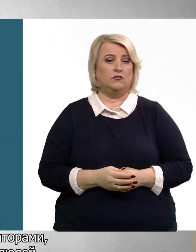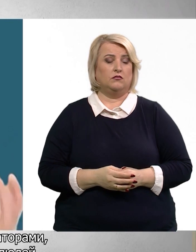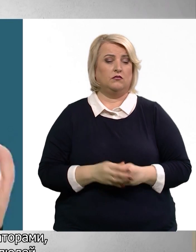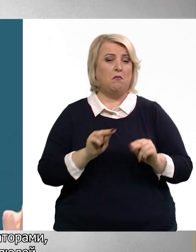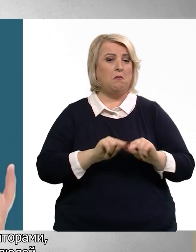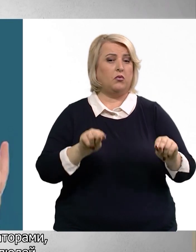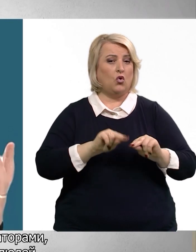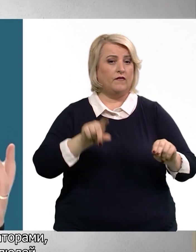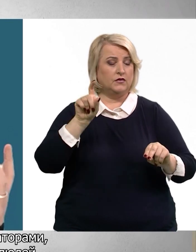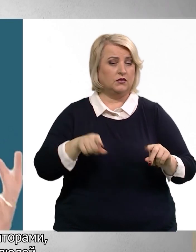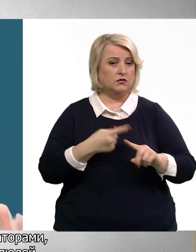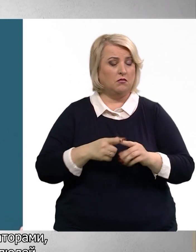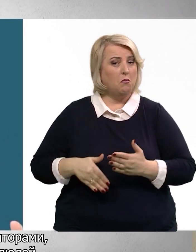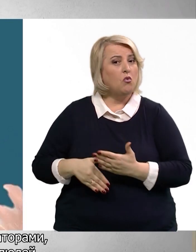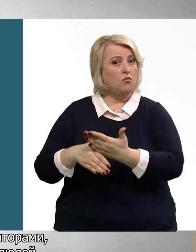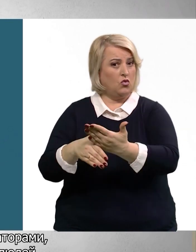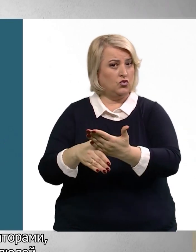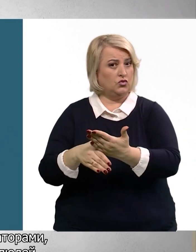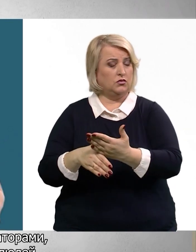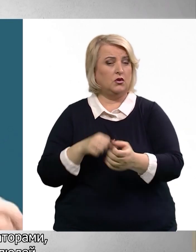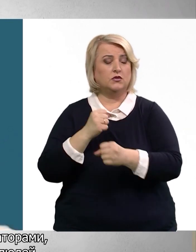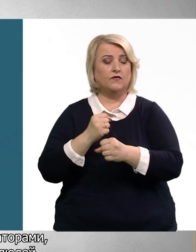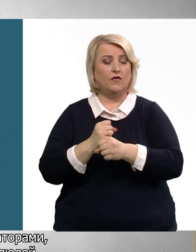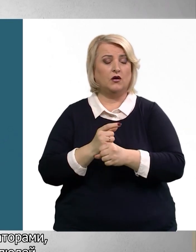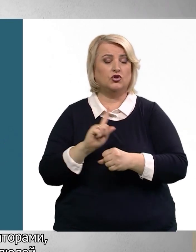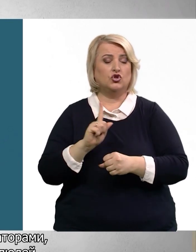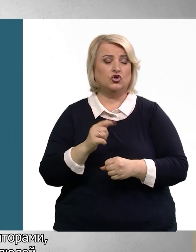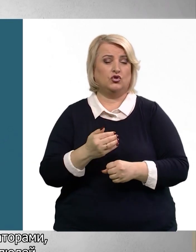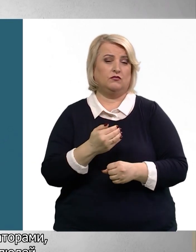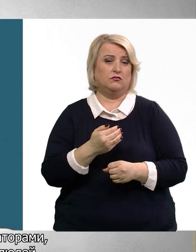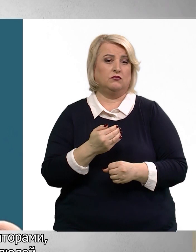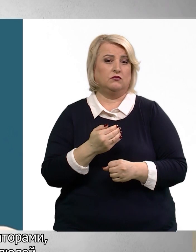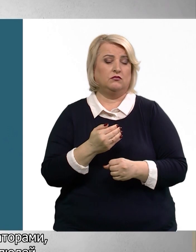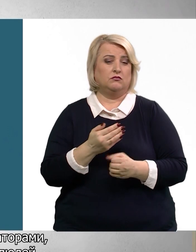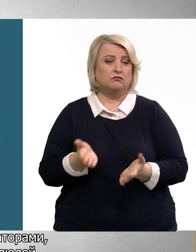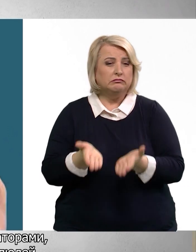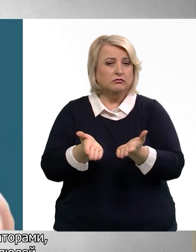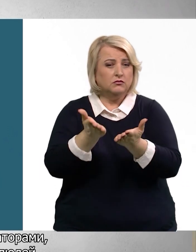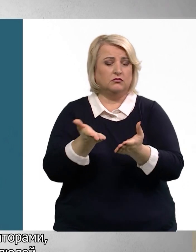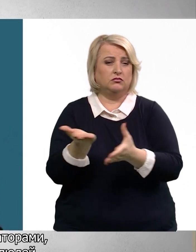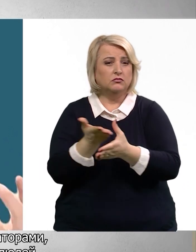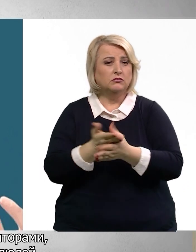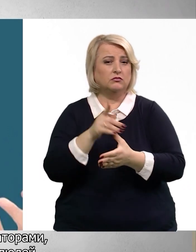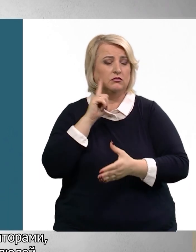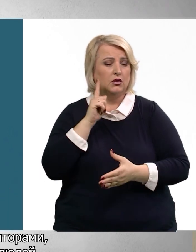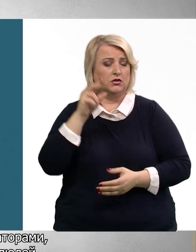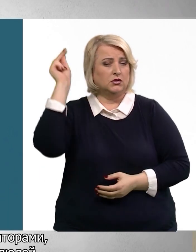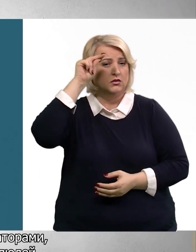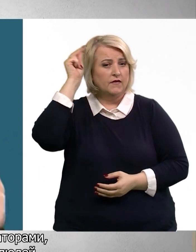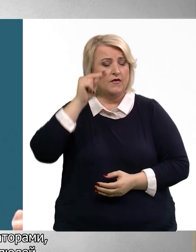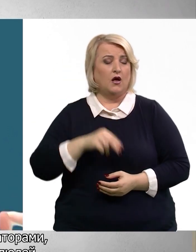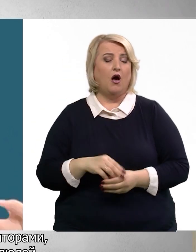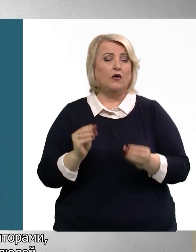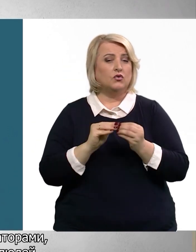care profesorii sunt facilitatori, fac ceea ce ei sunt buni a facă, să-i îndrume pe tineri,